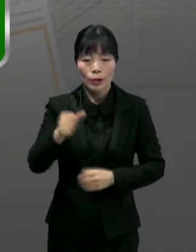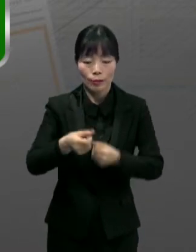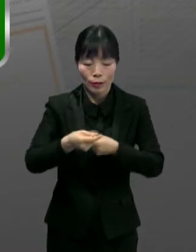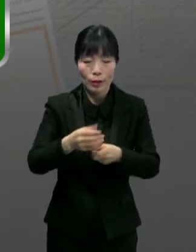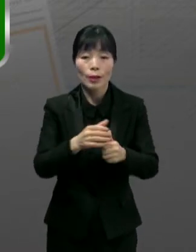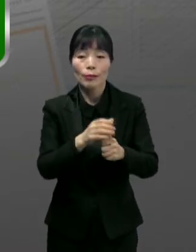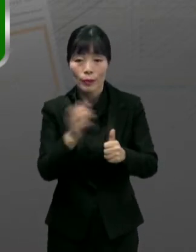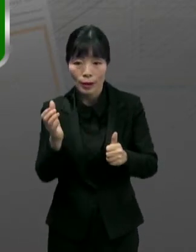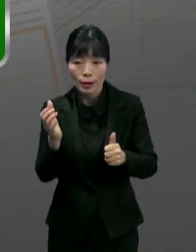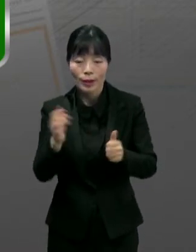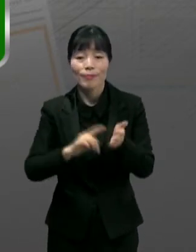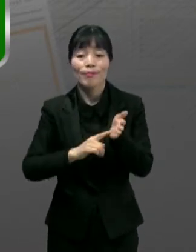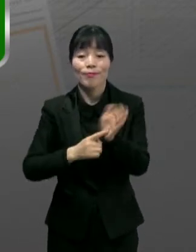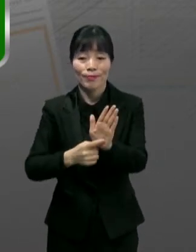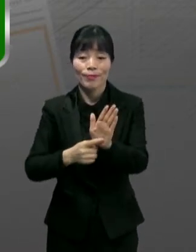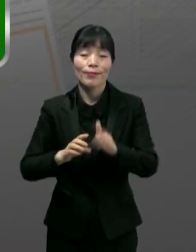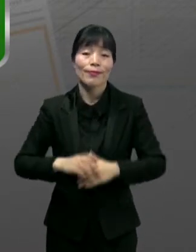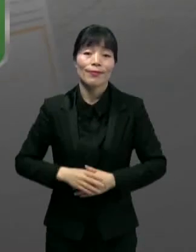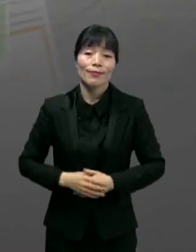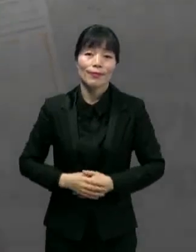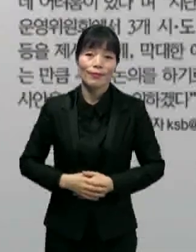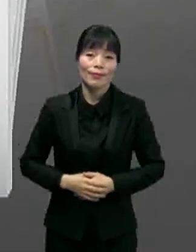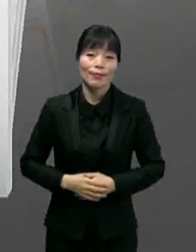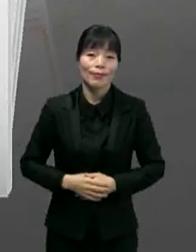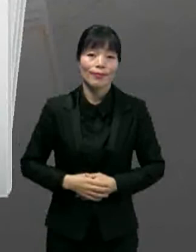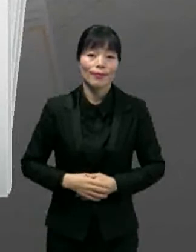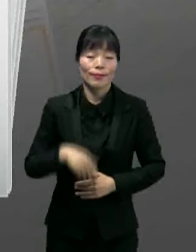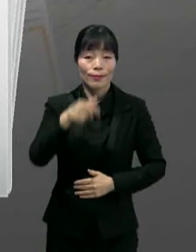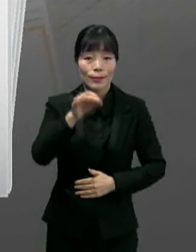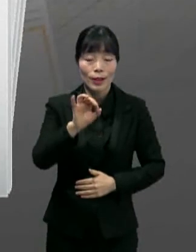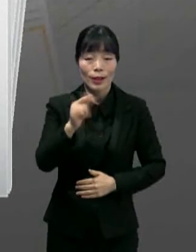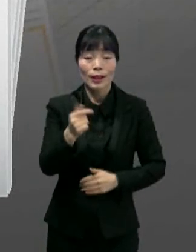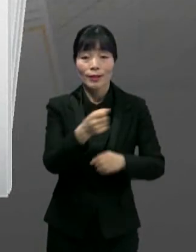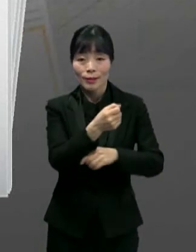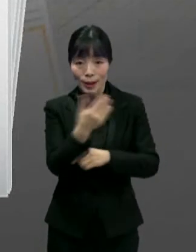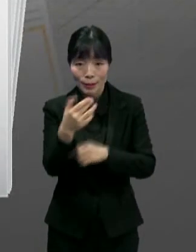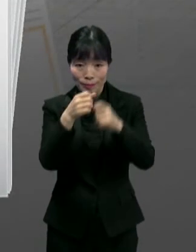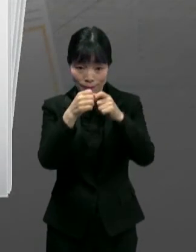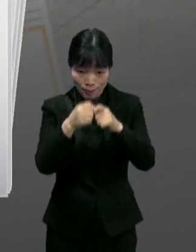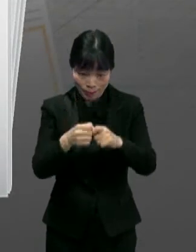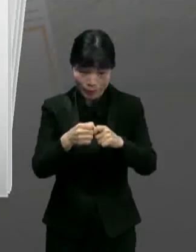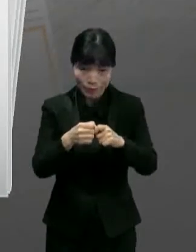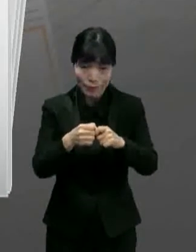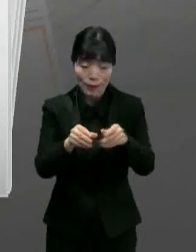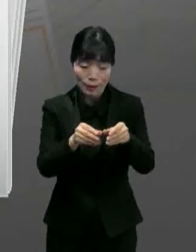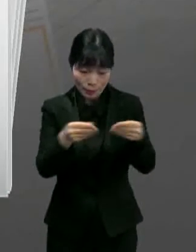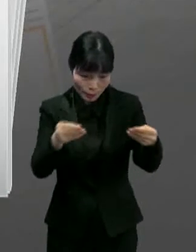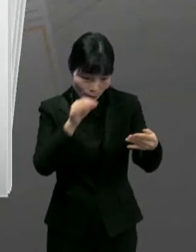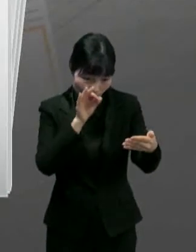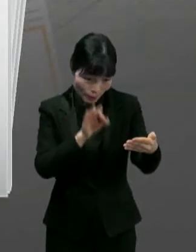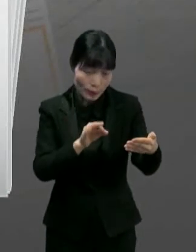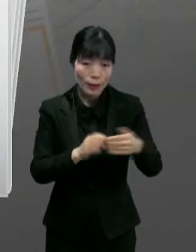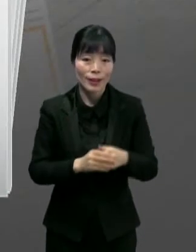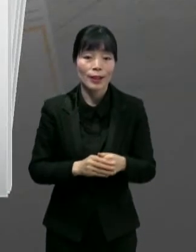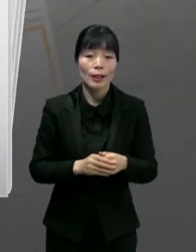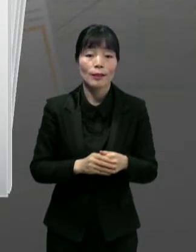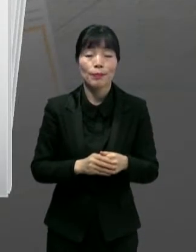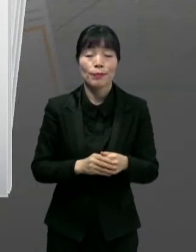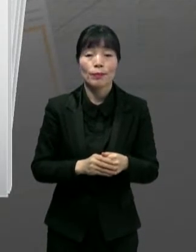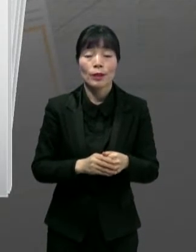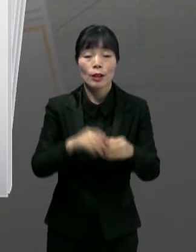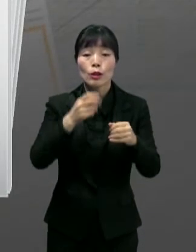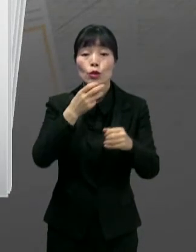이 소식도 잠시 후에 살펴봅니다. 그럼 경인일보 기사 자세히 알아봅니다. 수도권 매립지 제1